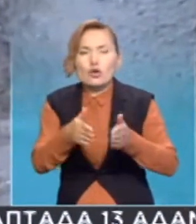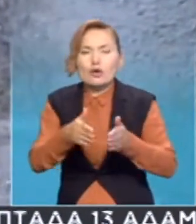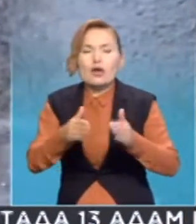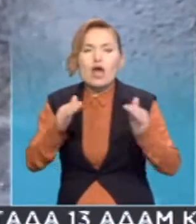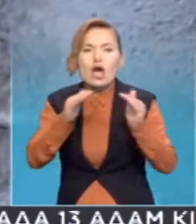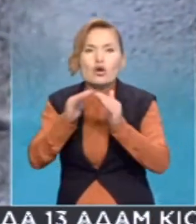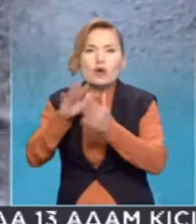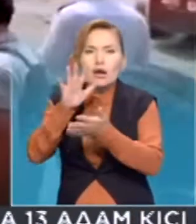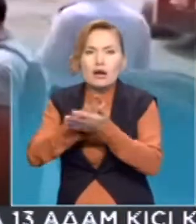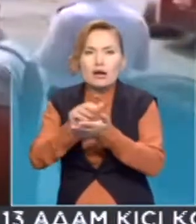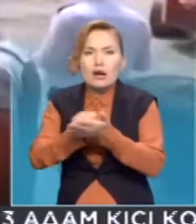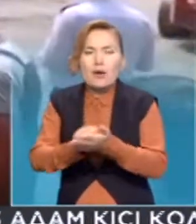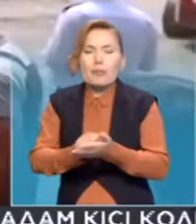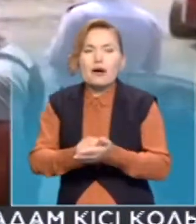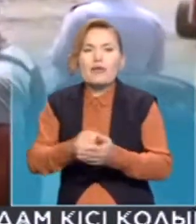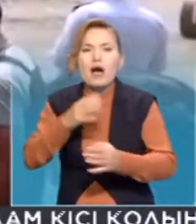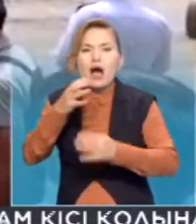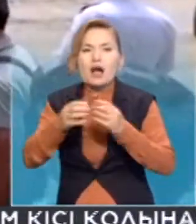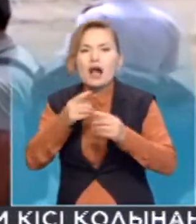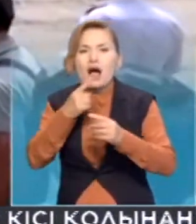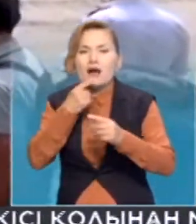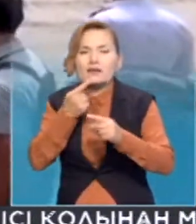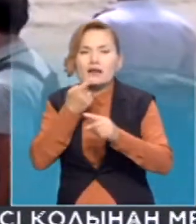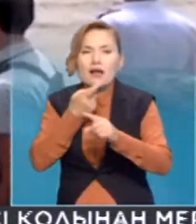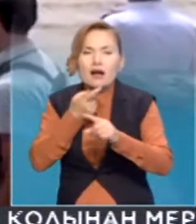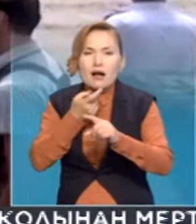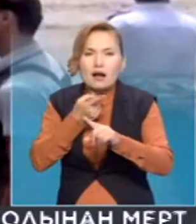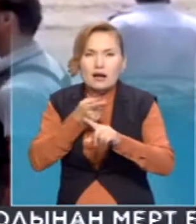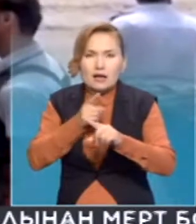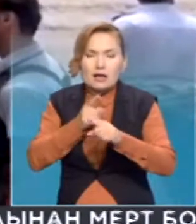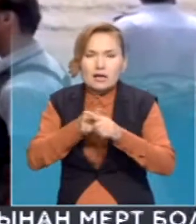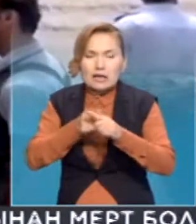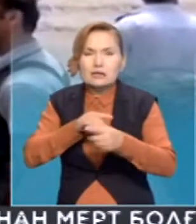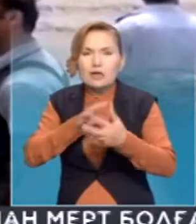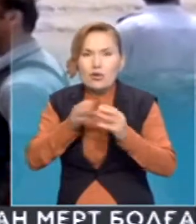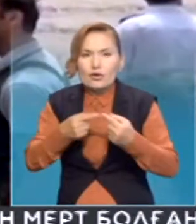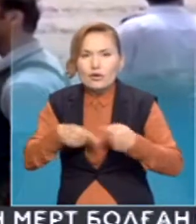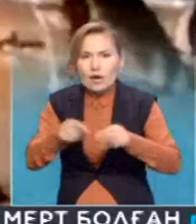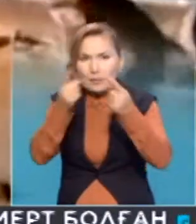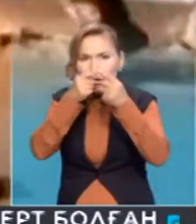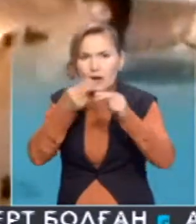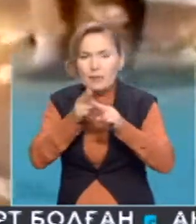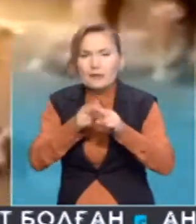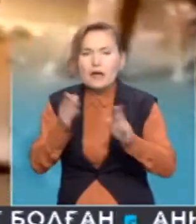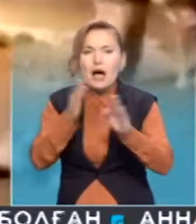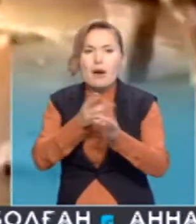Мұны халықаралық Қызыл Крест ұйымының Ислам Республикасындағы төтенше жағдайлар жөніндегі өкілдігі хабарлады.